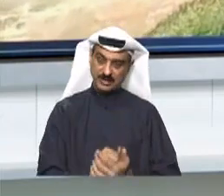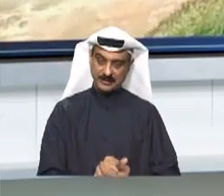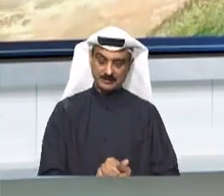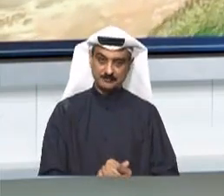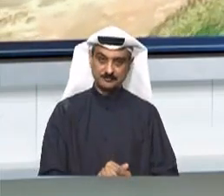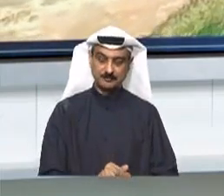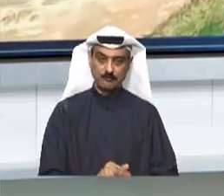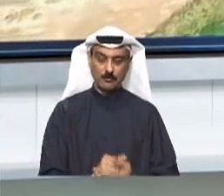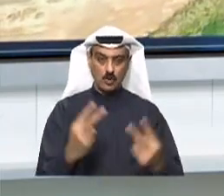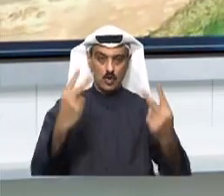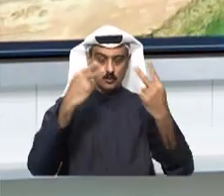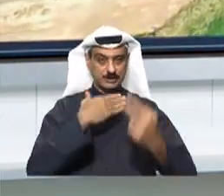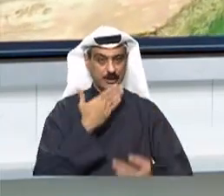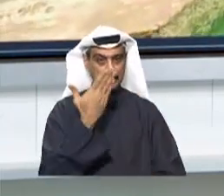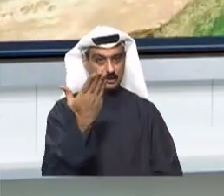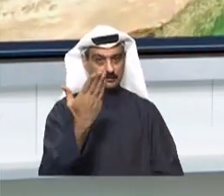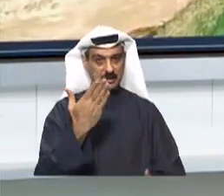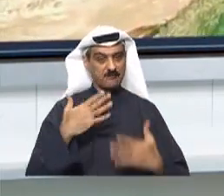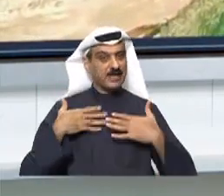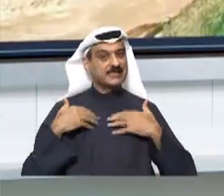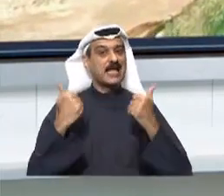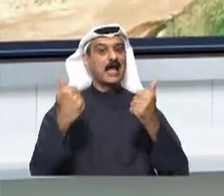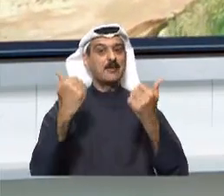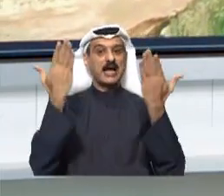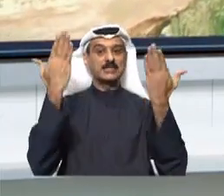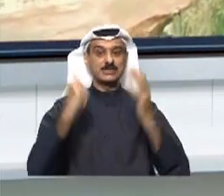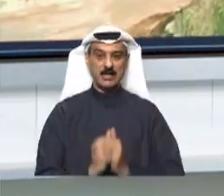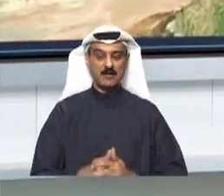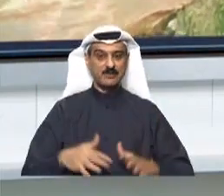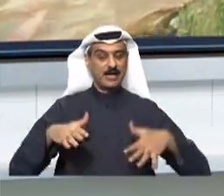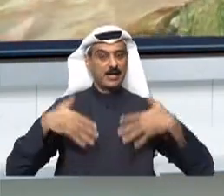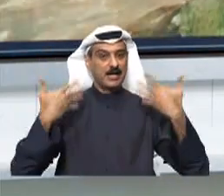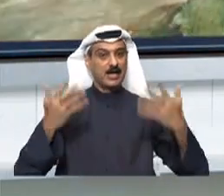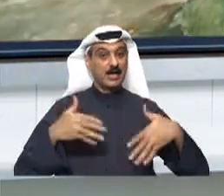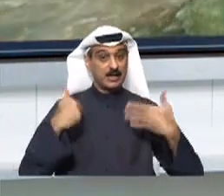جوية. تمنياتنا لكم بالسلامة وأيضا الاستمتاع خلال الأحوال الجوية المتوقعة.